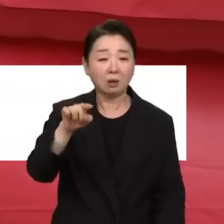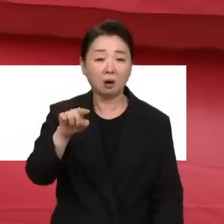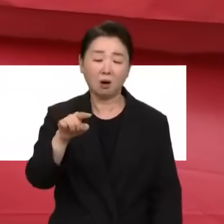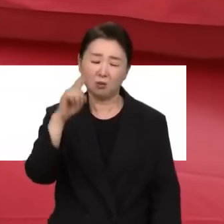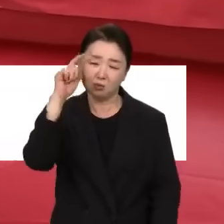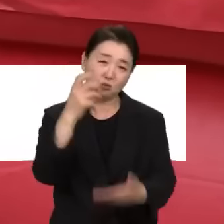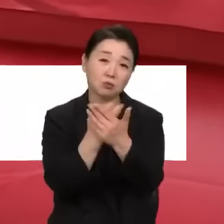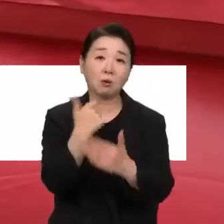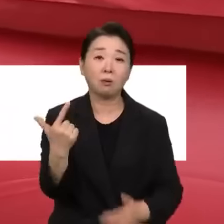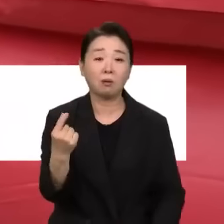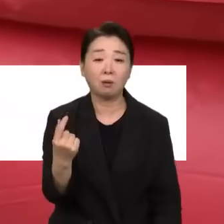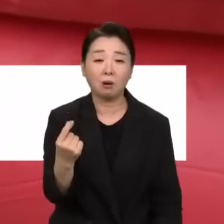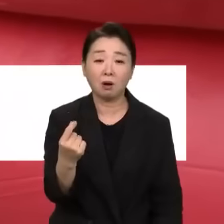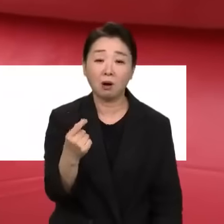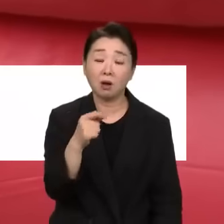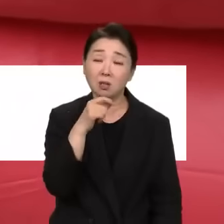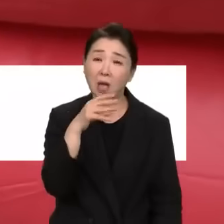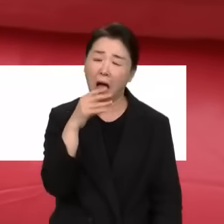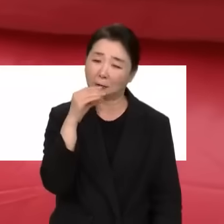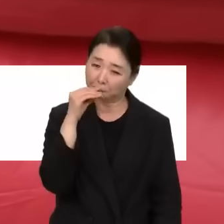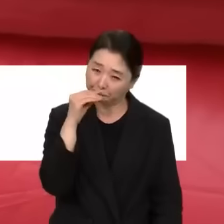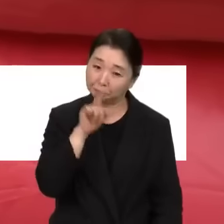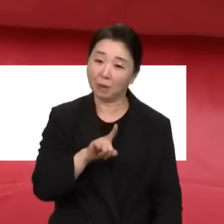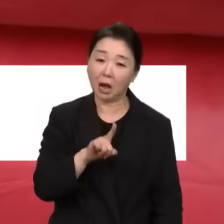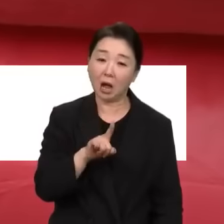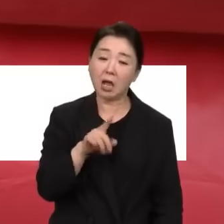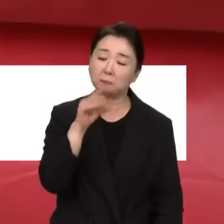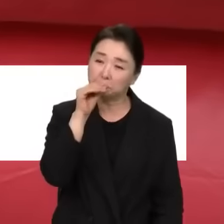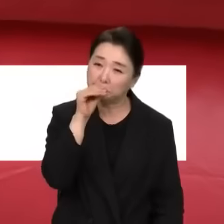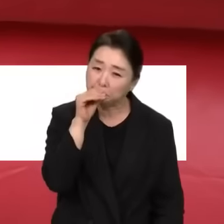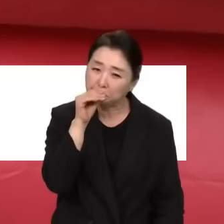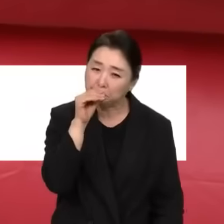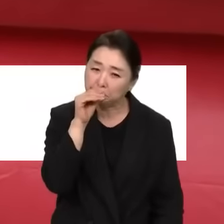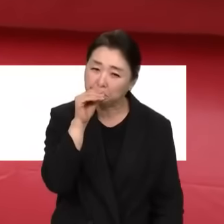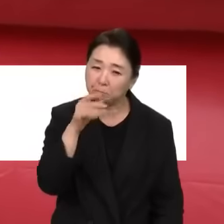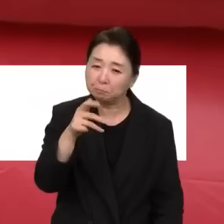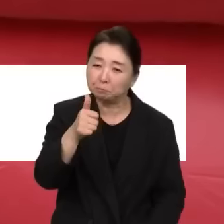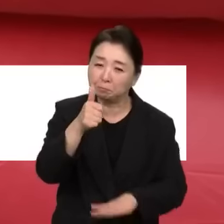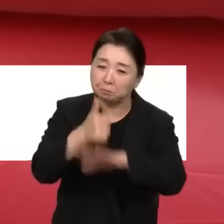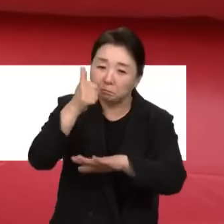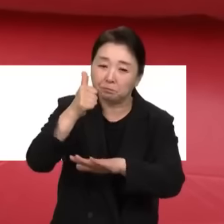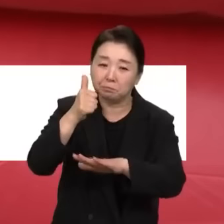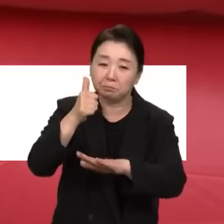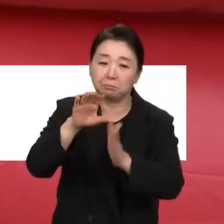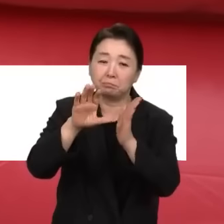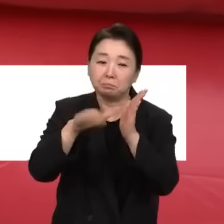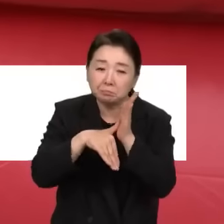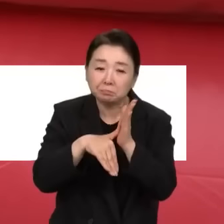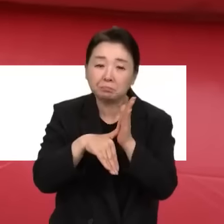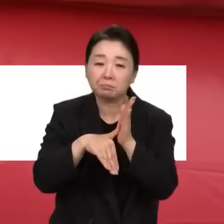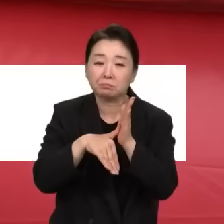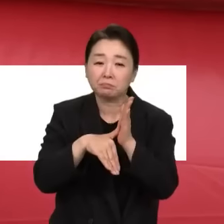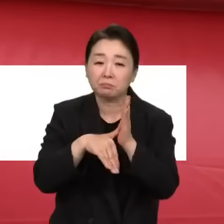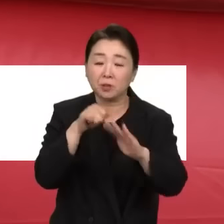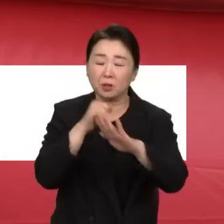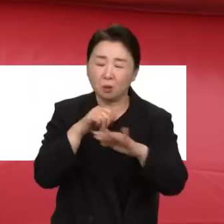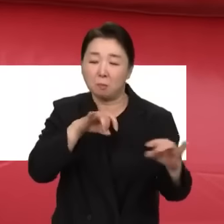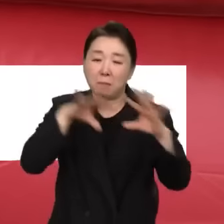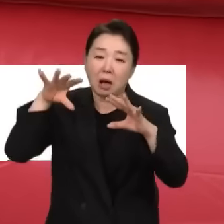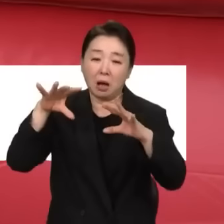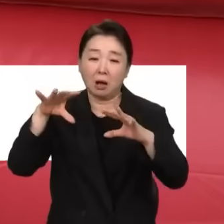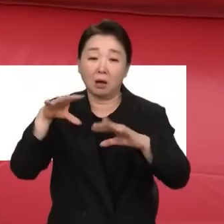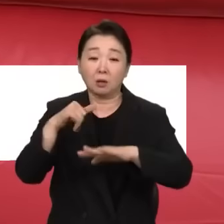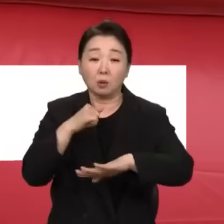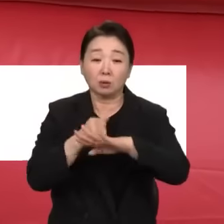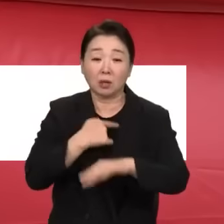그리고 입을 다물라고 했는데 입을 다물었지만 이 약간의 이 그 충격이 전해지면서